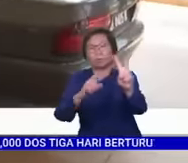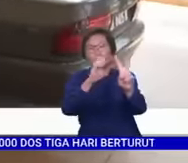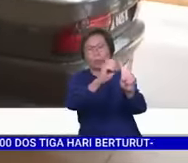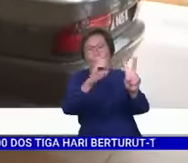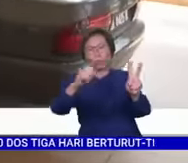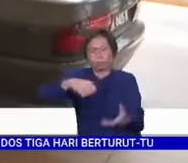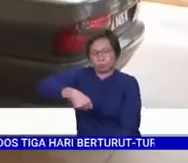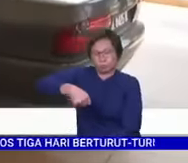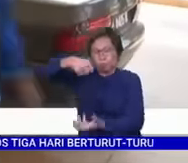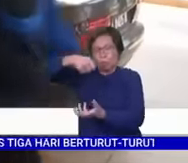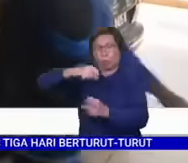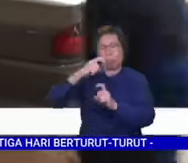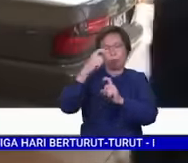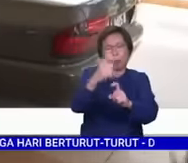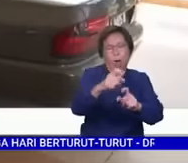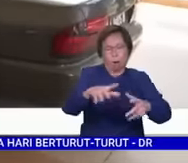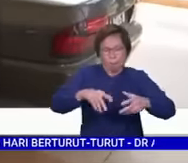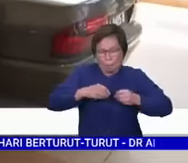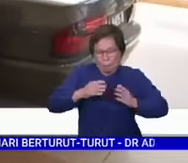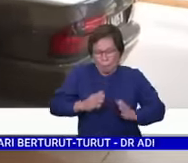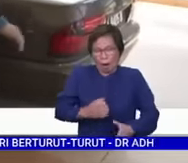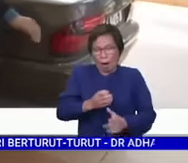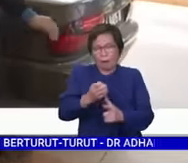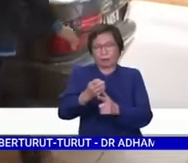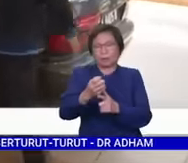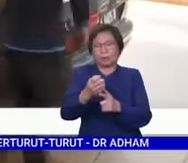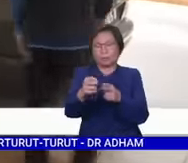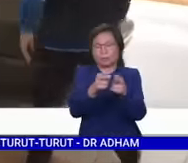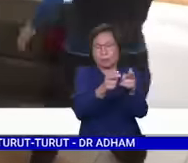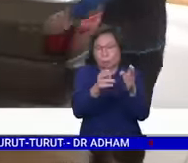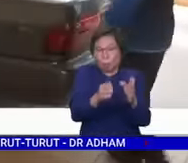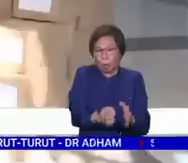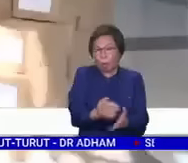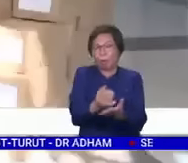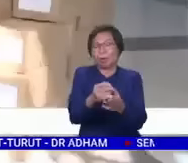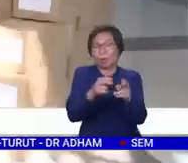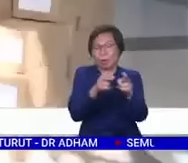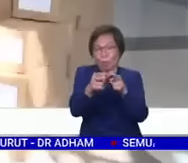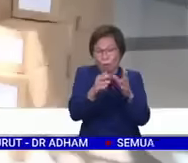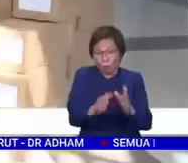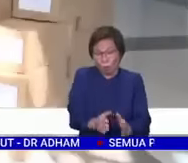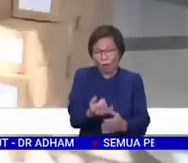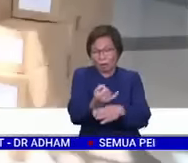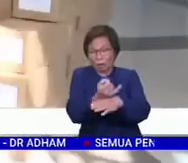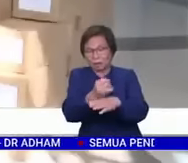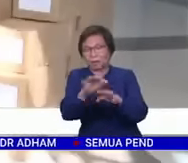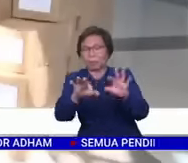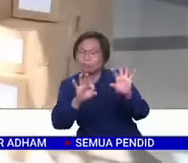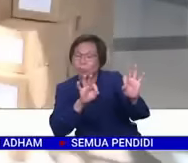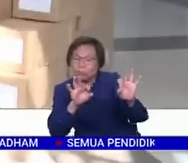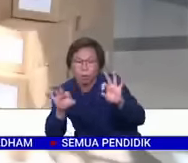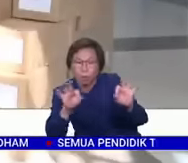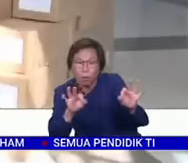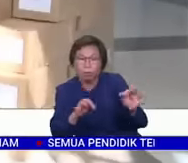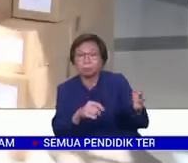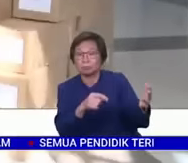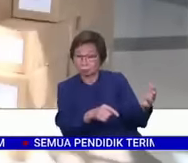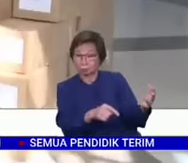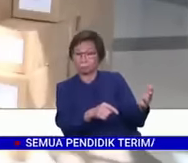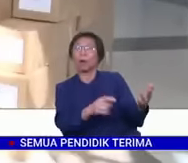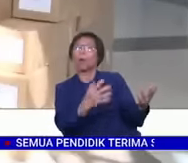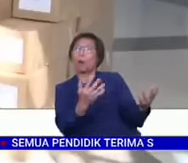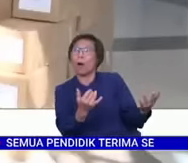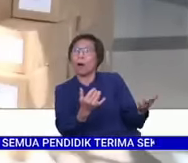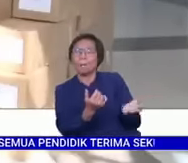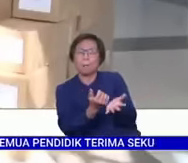200 bakul makanan kepada penerima ataupun get industri yang terpilih dan nah pastinya usaha ini